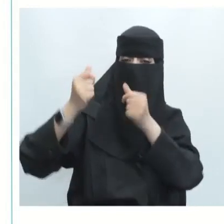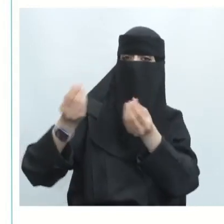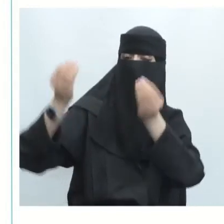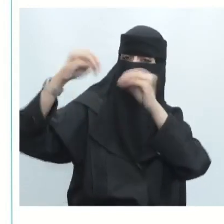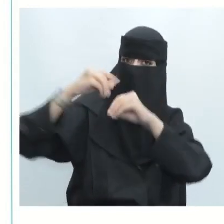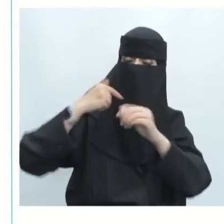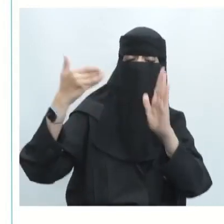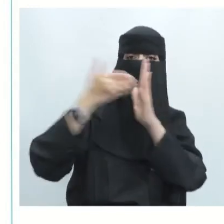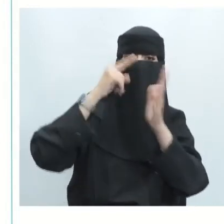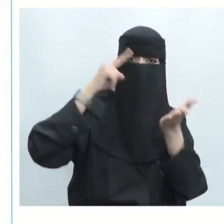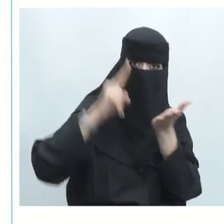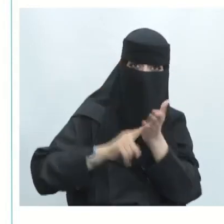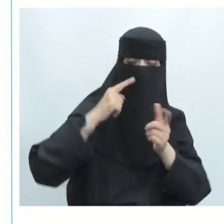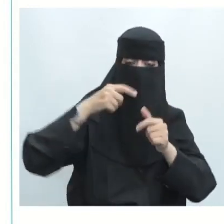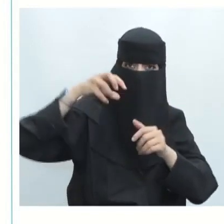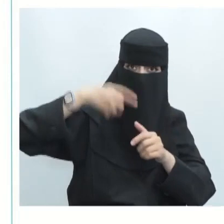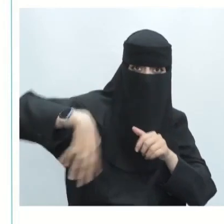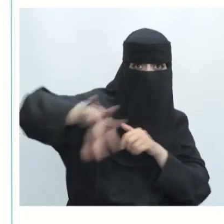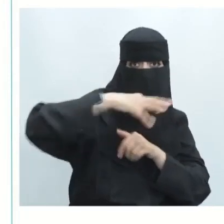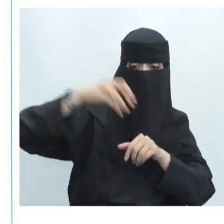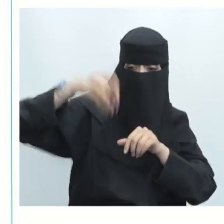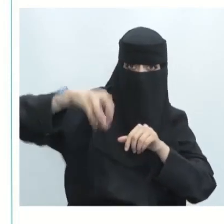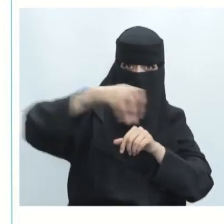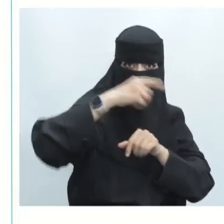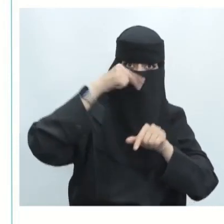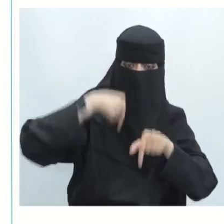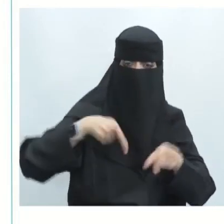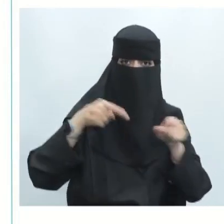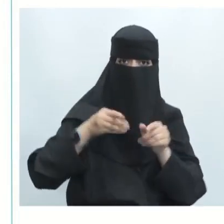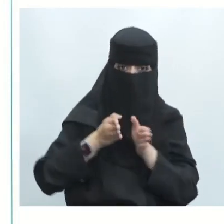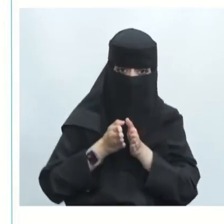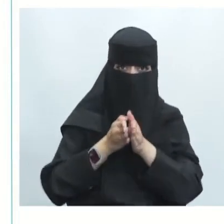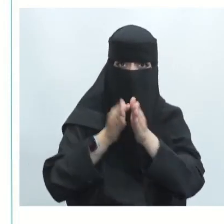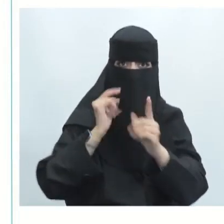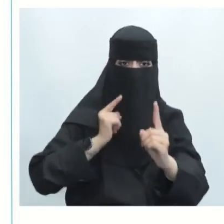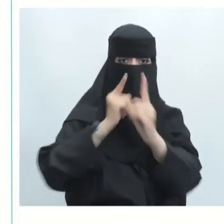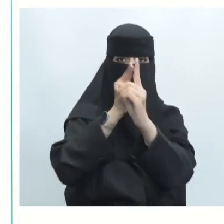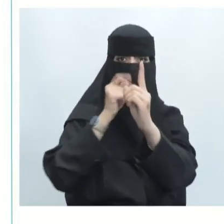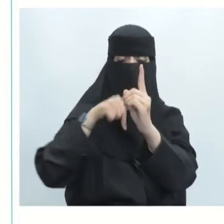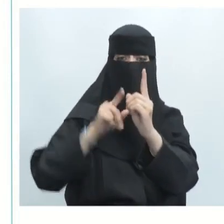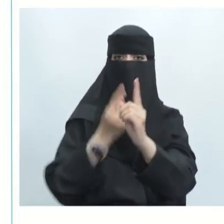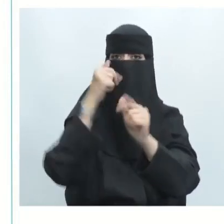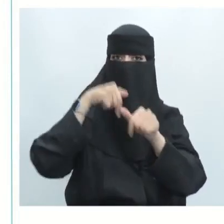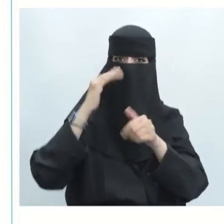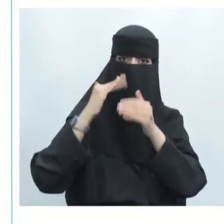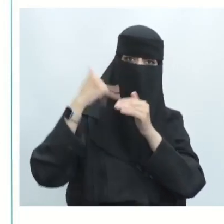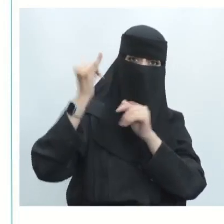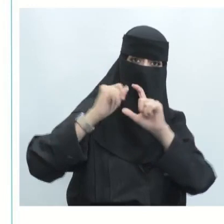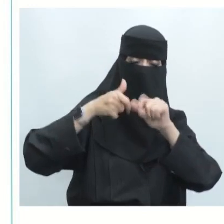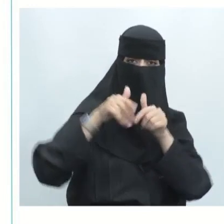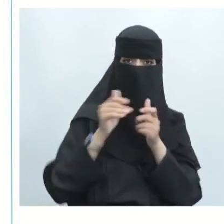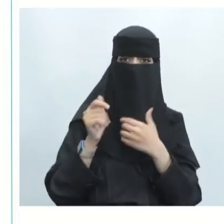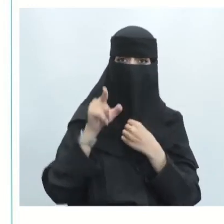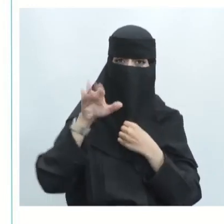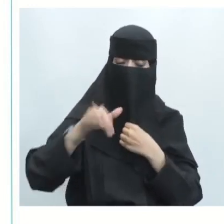النهايه لابد ان يتجه باتجاه الهدف الموضوع لكي نحقق رؤيه واهداف المرطبه